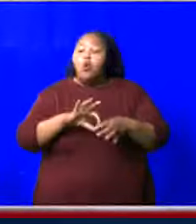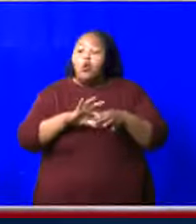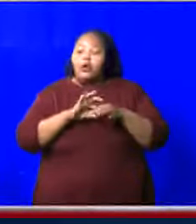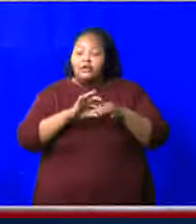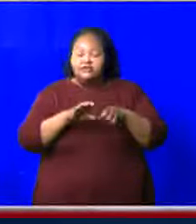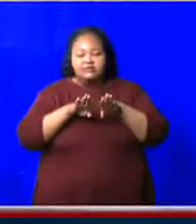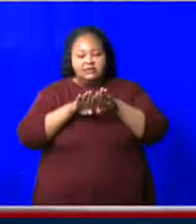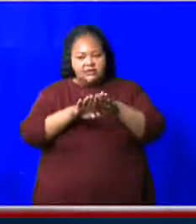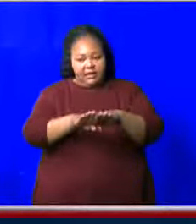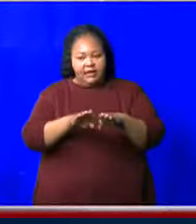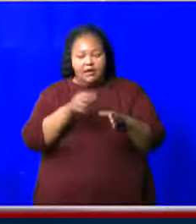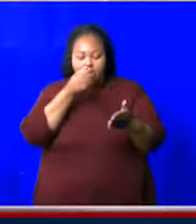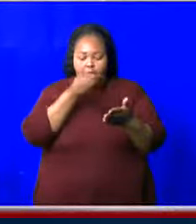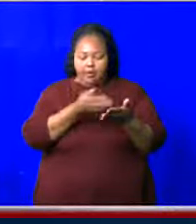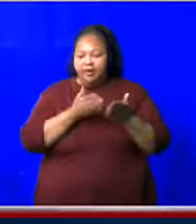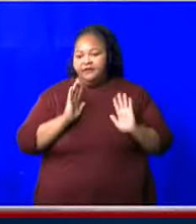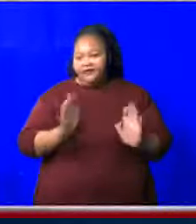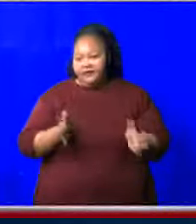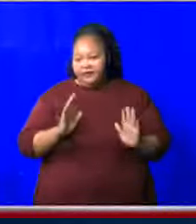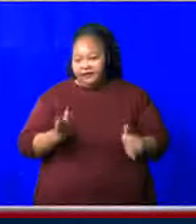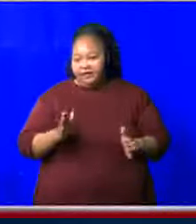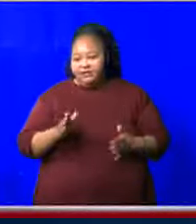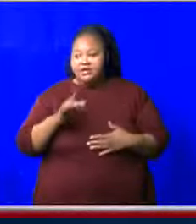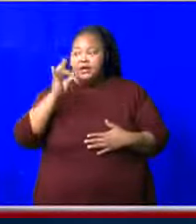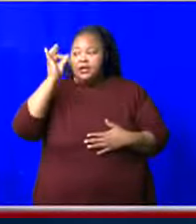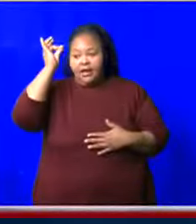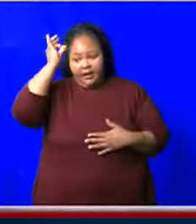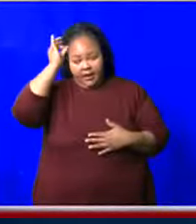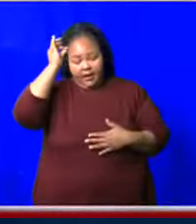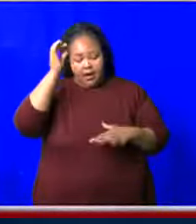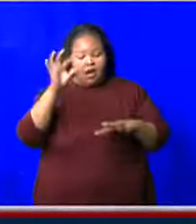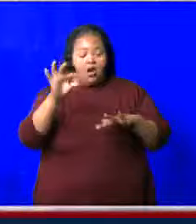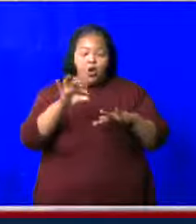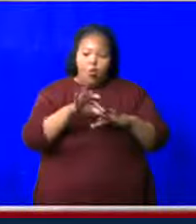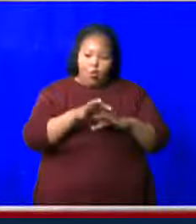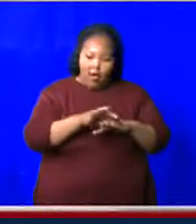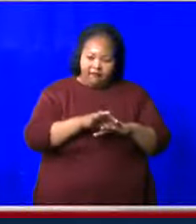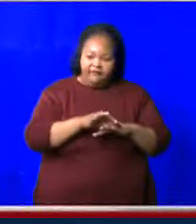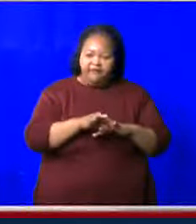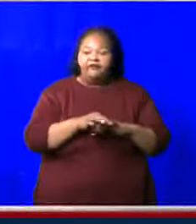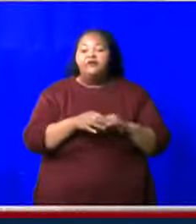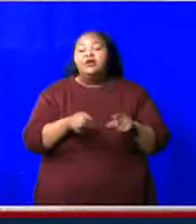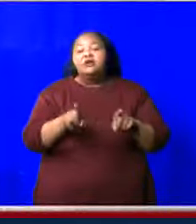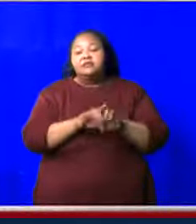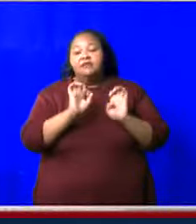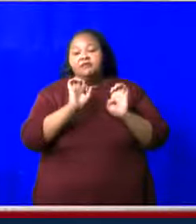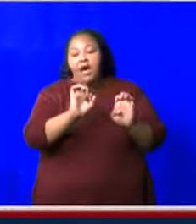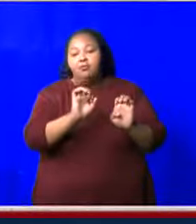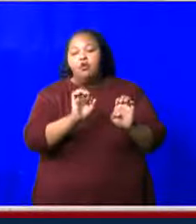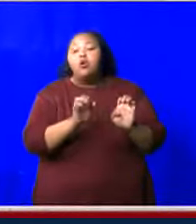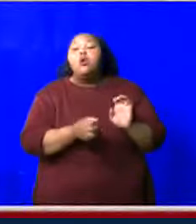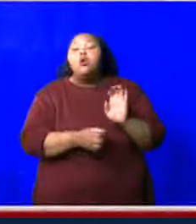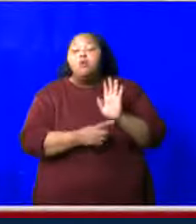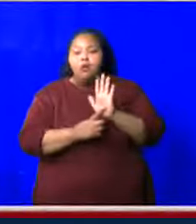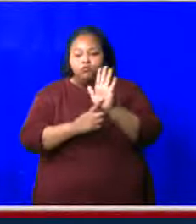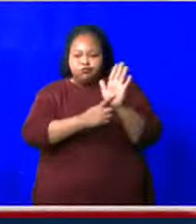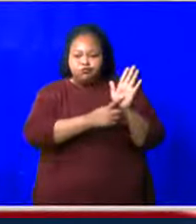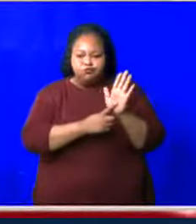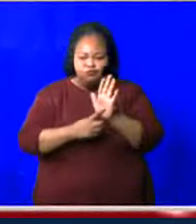omake emakhosikadi engonyama nabo ke bakhonjiswe yona ifema sembiveni baphindze bakhonja nayo imikhicito